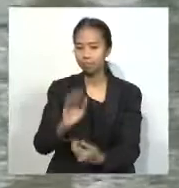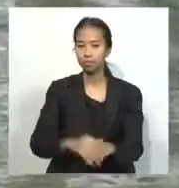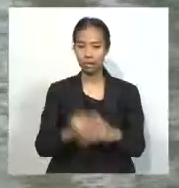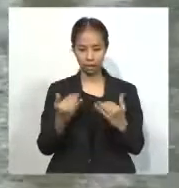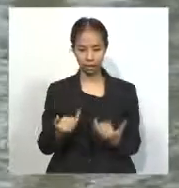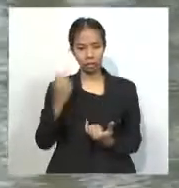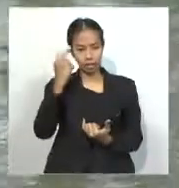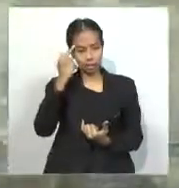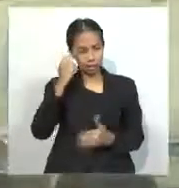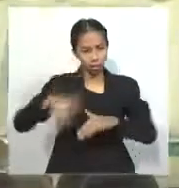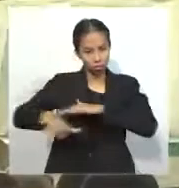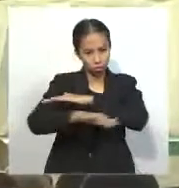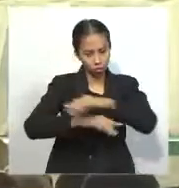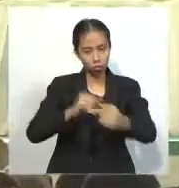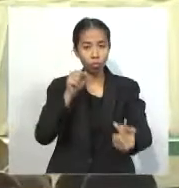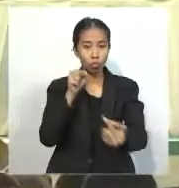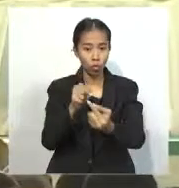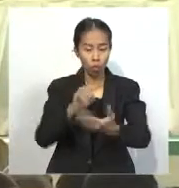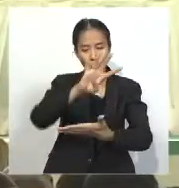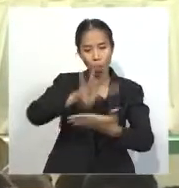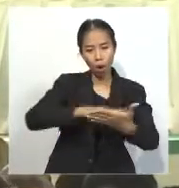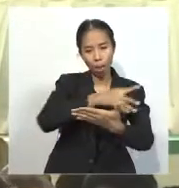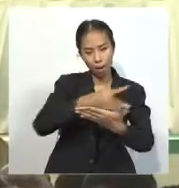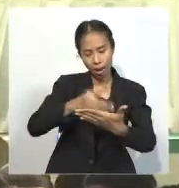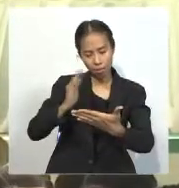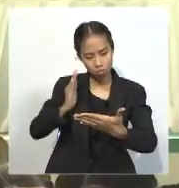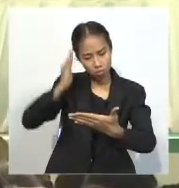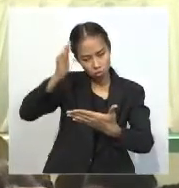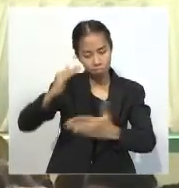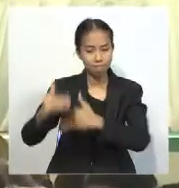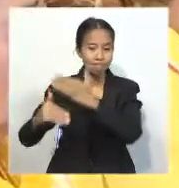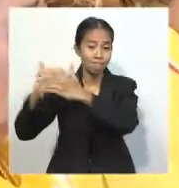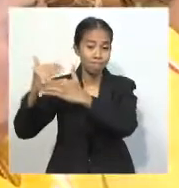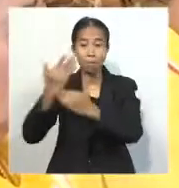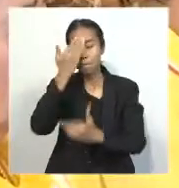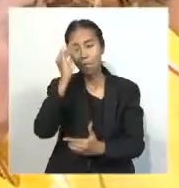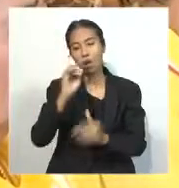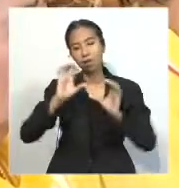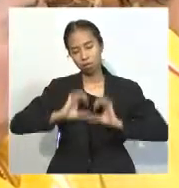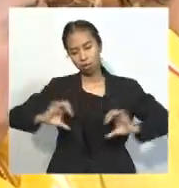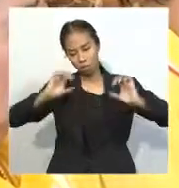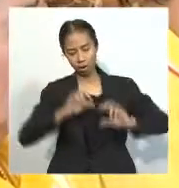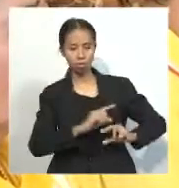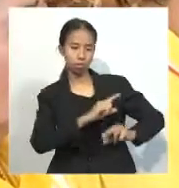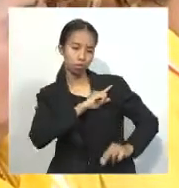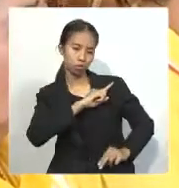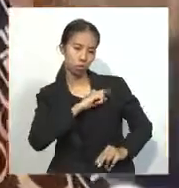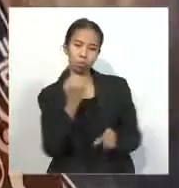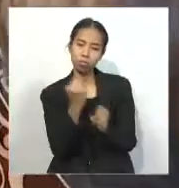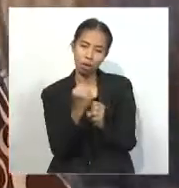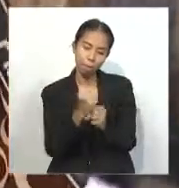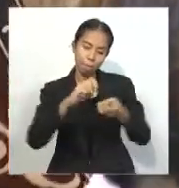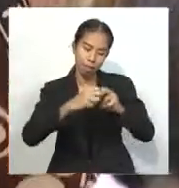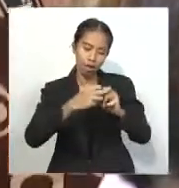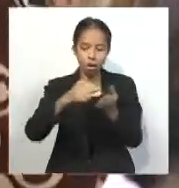ยะยาวซึ่งไม่ใช่การสืบทอดอำนาจใดๆแต่เป็นหน้าที่ที่รัฐบาลต้องดำเนินการเพื่อแก้ไขปัญหาให้กับประชาชน